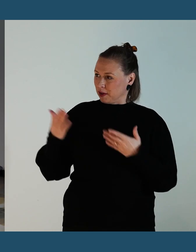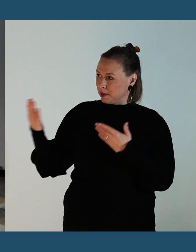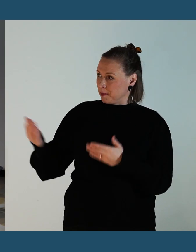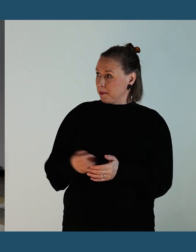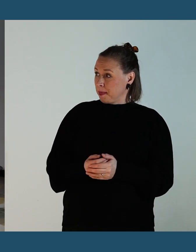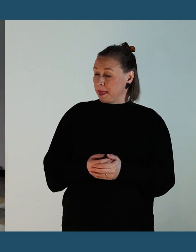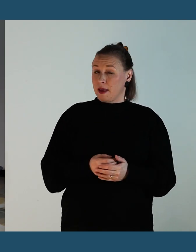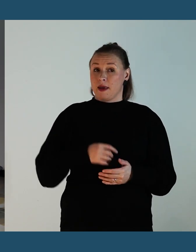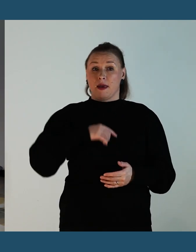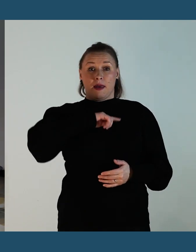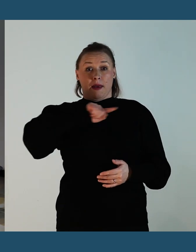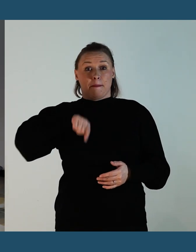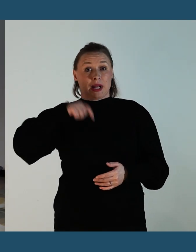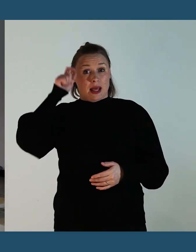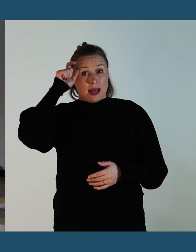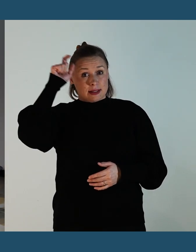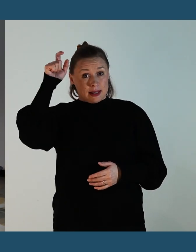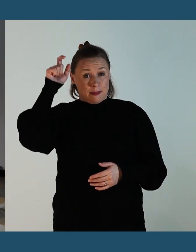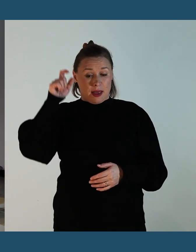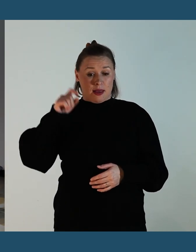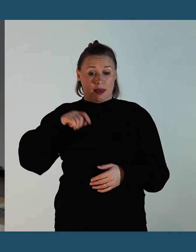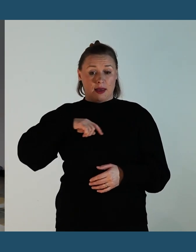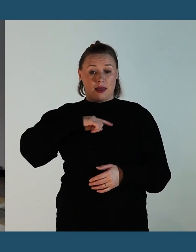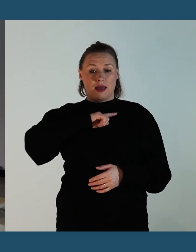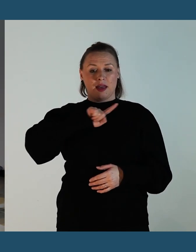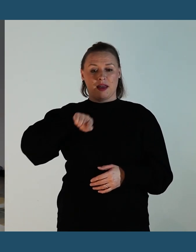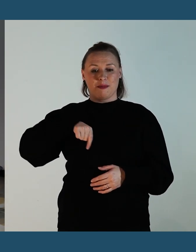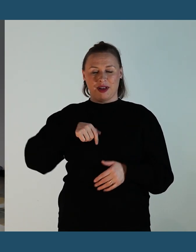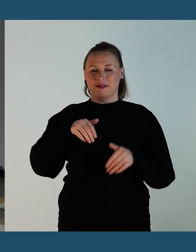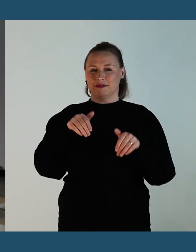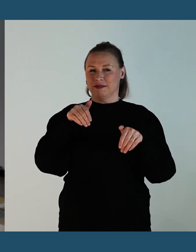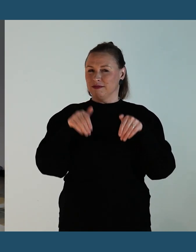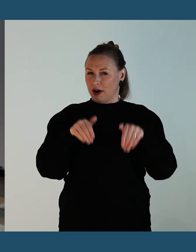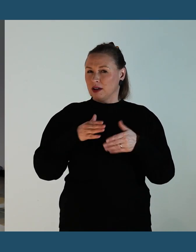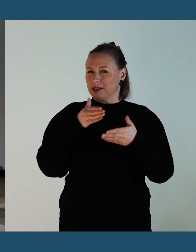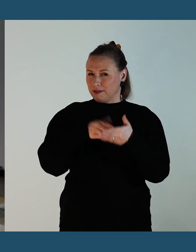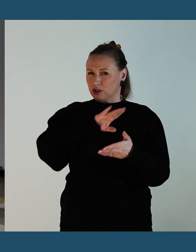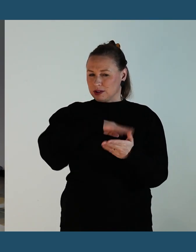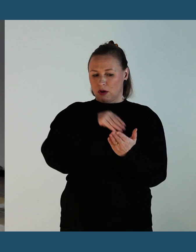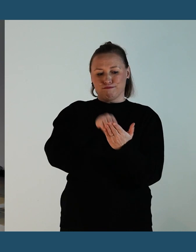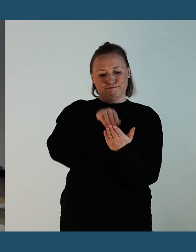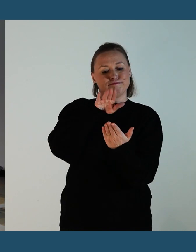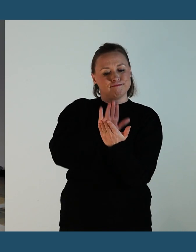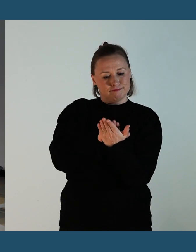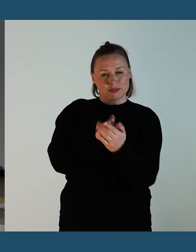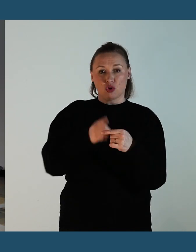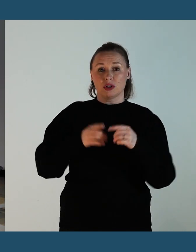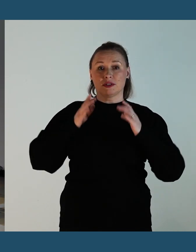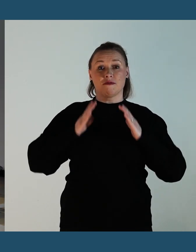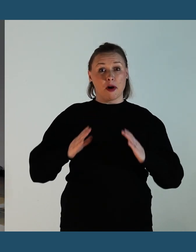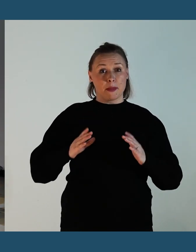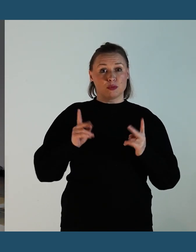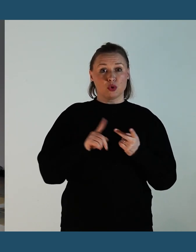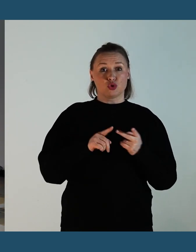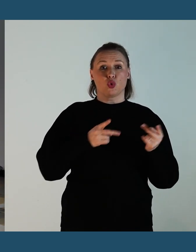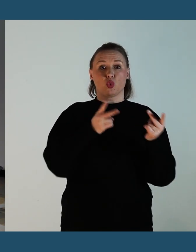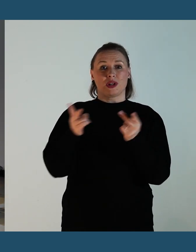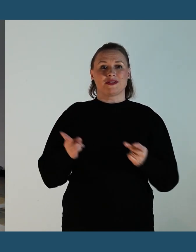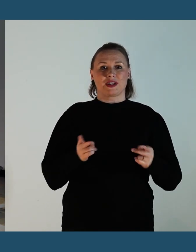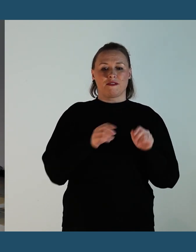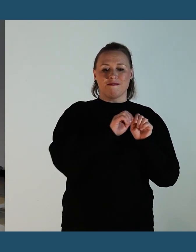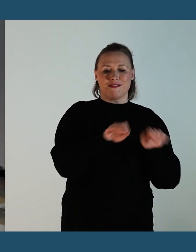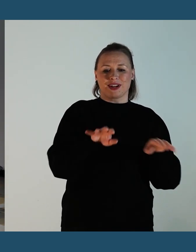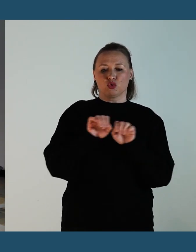SDP:ssä ihan taisi olla vaalitavoitteissa tämä, että meillä olisi vammais- ja yhdenvertaisuusvaikutusten arviointi. Ja tavallaan